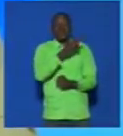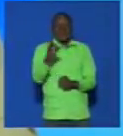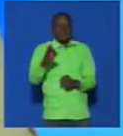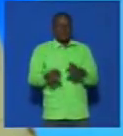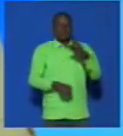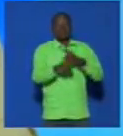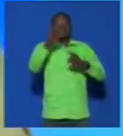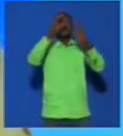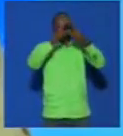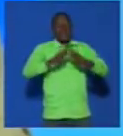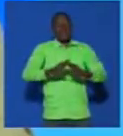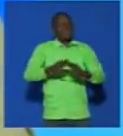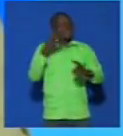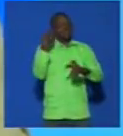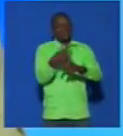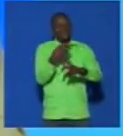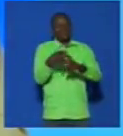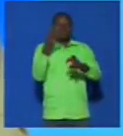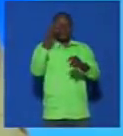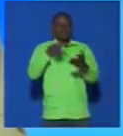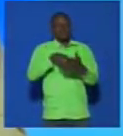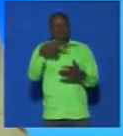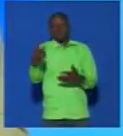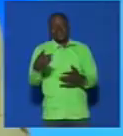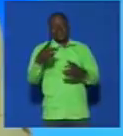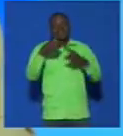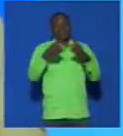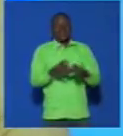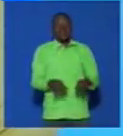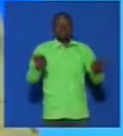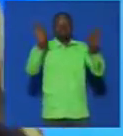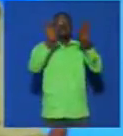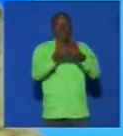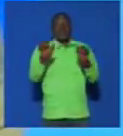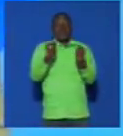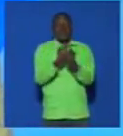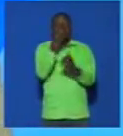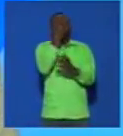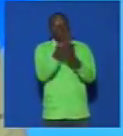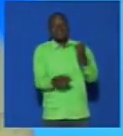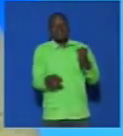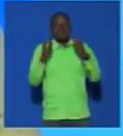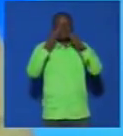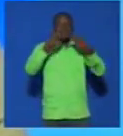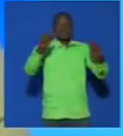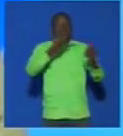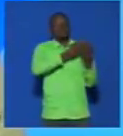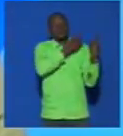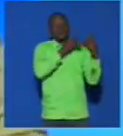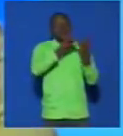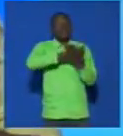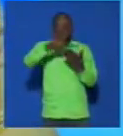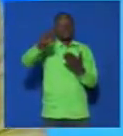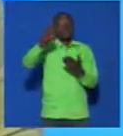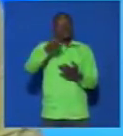tout il est difficile de déloger les étalons et ça très longtemps qu on appelait ça des quatre et il est impératif malgré quelques absents parce qu'on vous a annoncé depuis la semaine qui a des